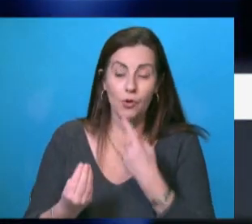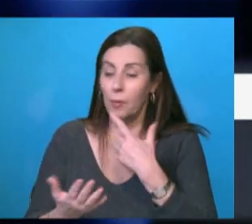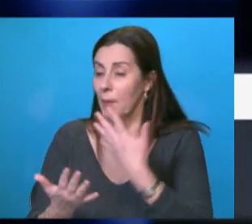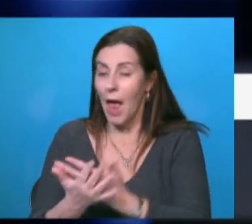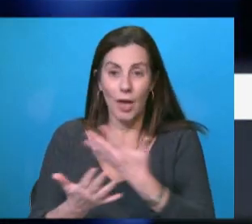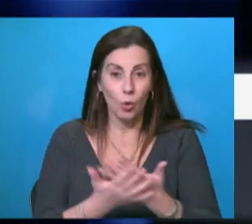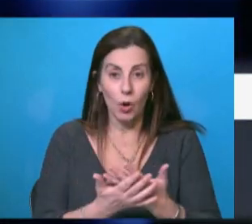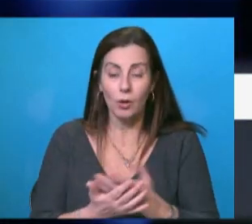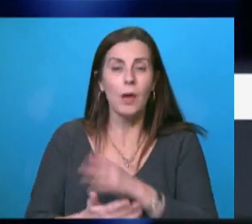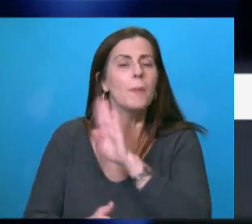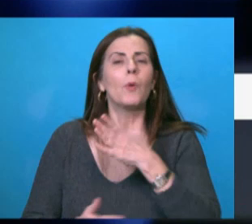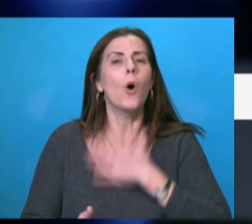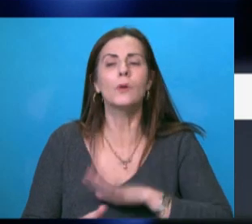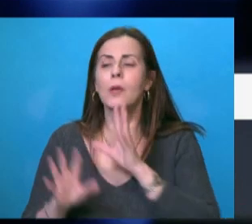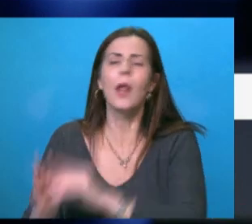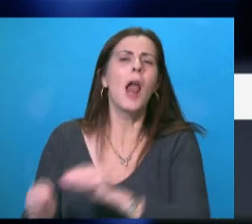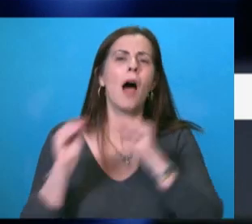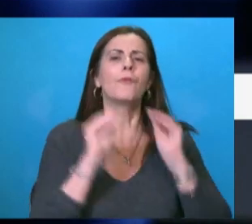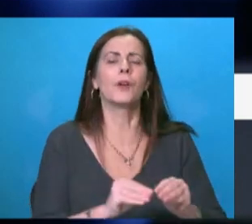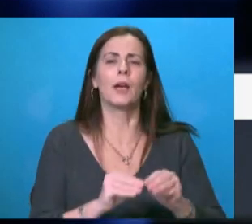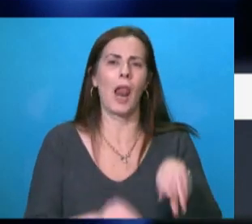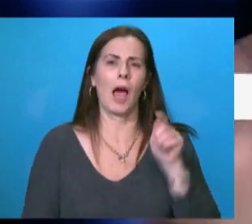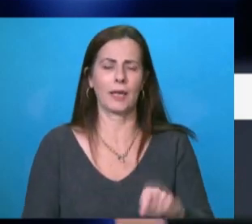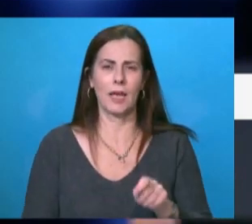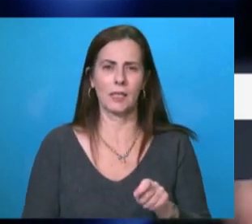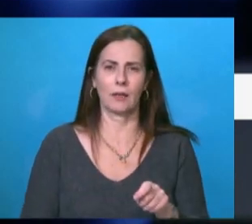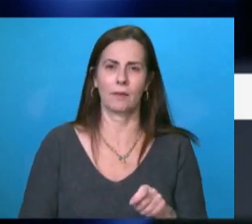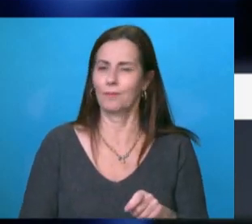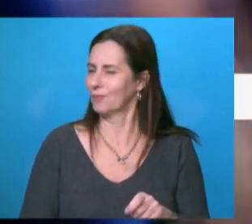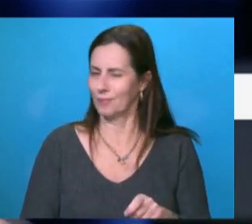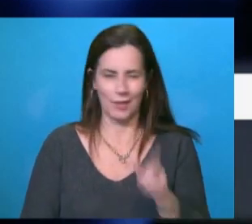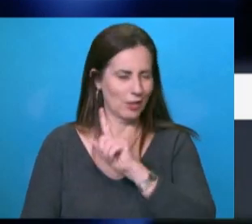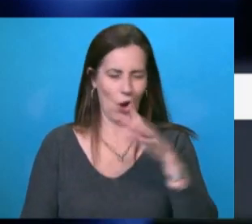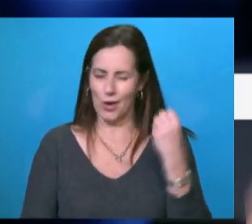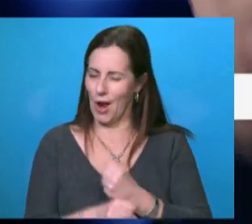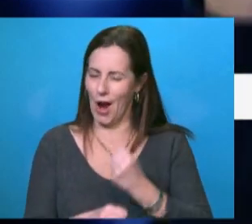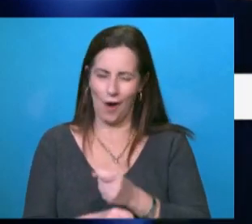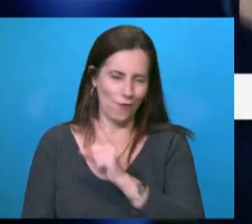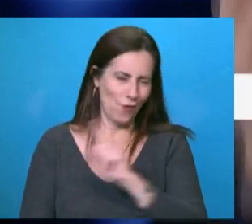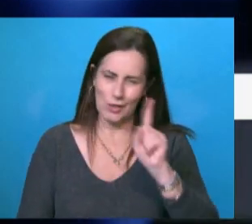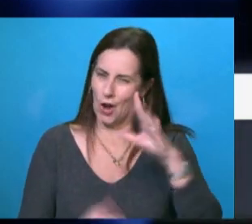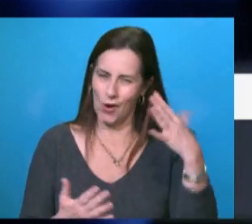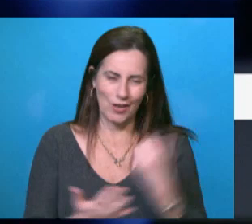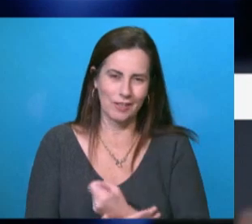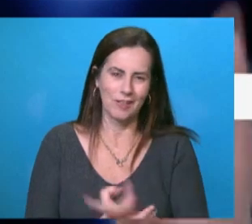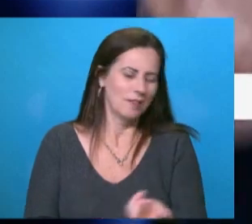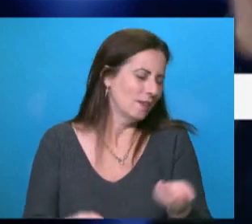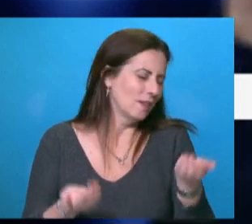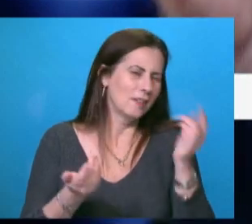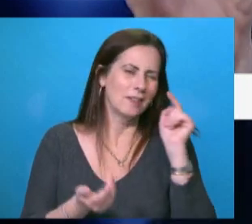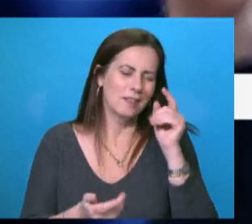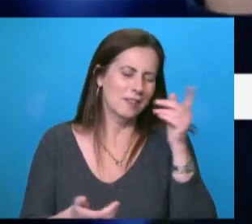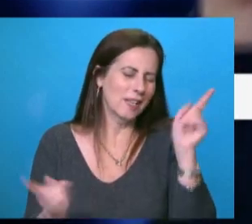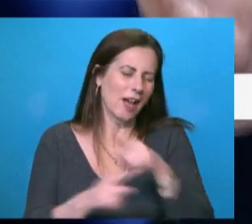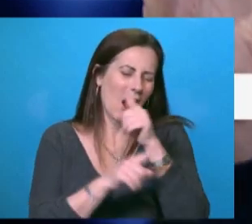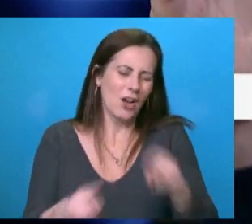הוא מבקש להעתיק את זה לכנסת. זה לא ילך, זה לא יצלח, זה ייפול ישר בבגץ, זה סיפור